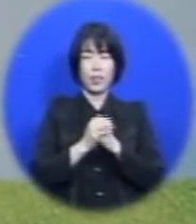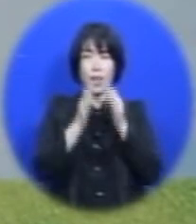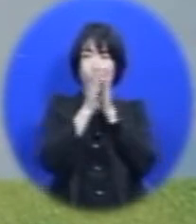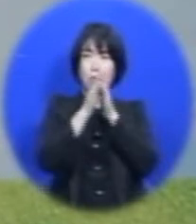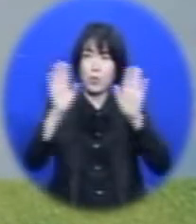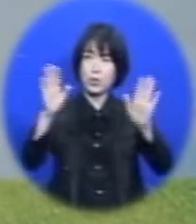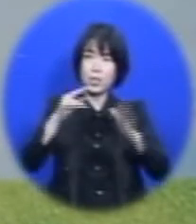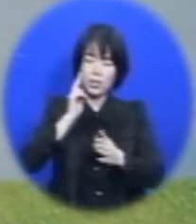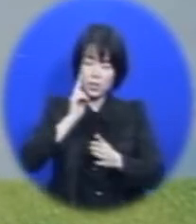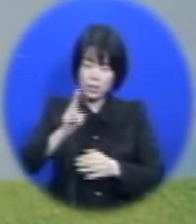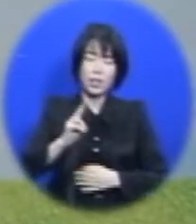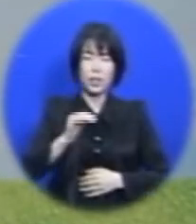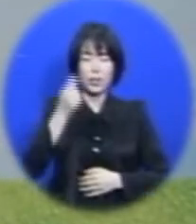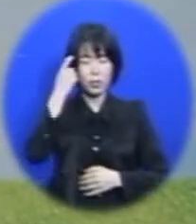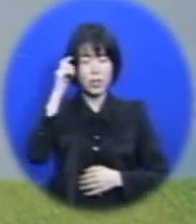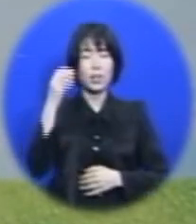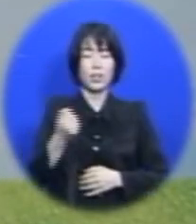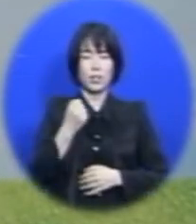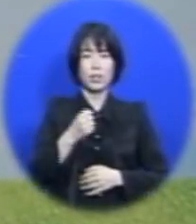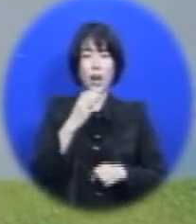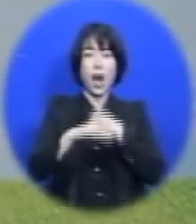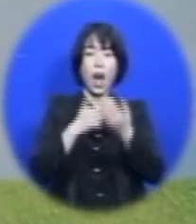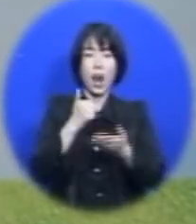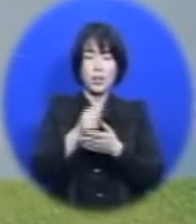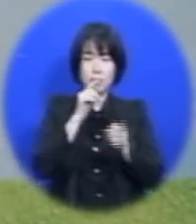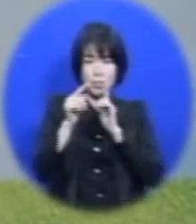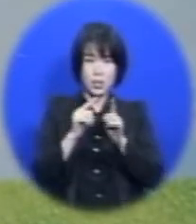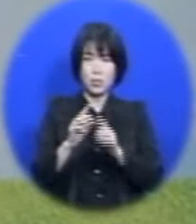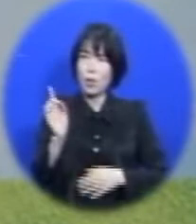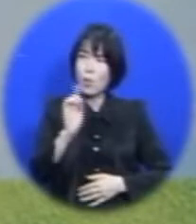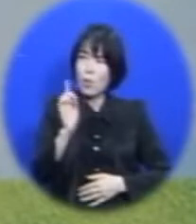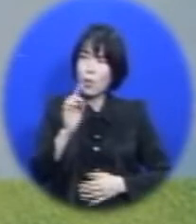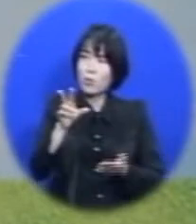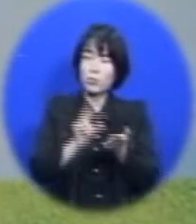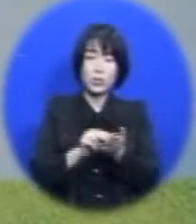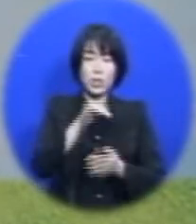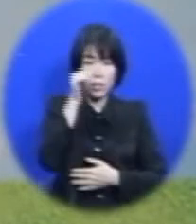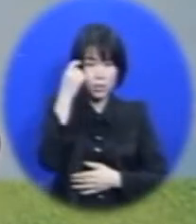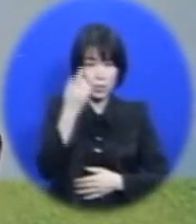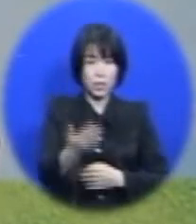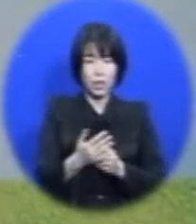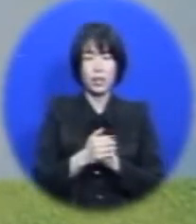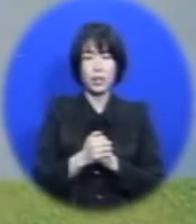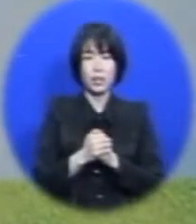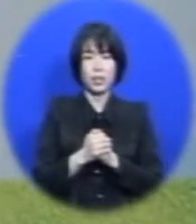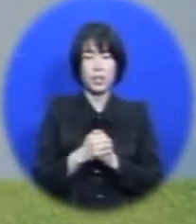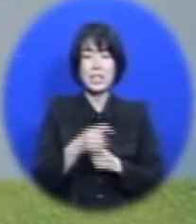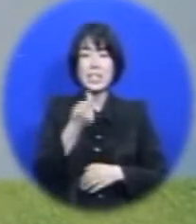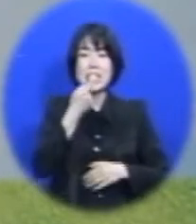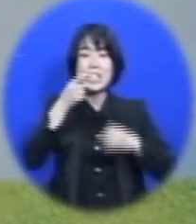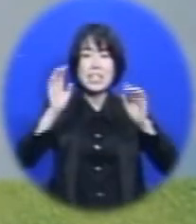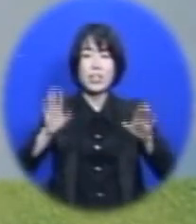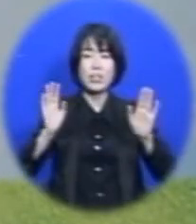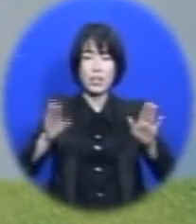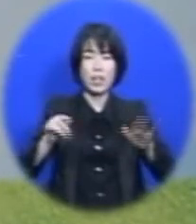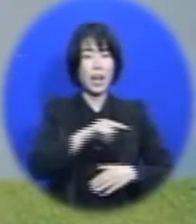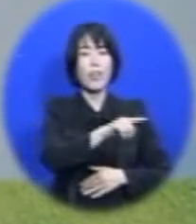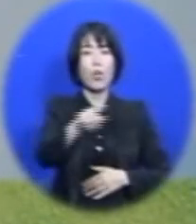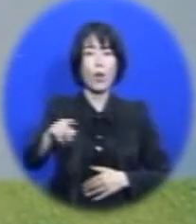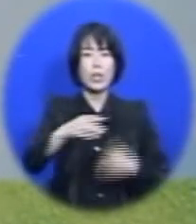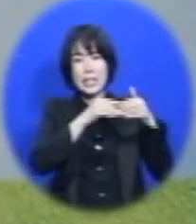모세는 심각하다고 생각했어요. 지금 하나님의 말씀이. 도대체 뭐가 문제가 있는 거죠? 천사들이 너희를